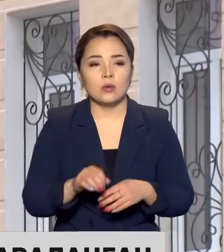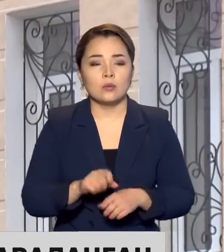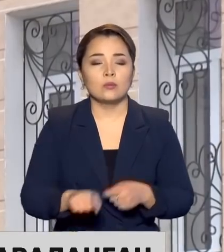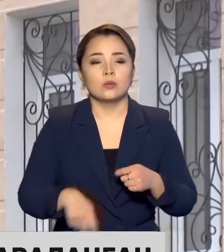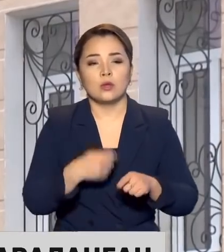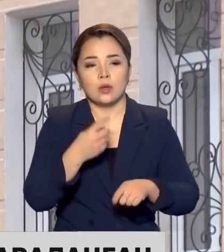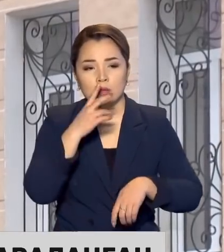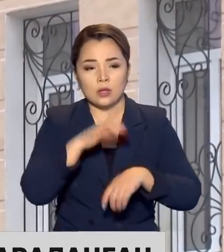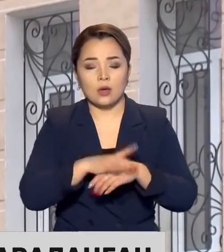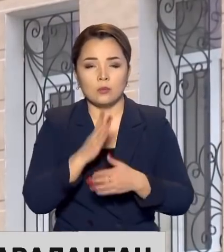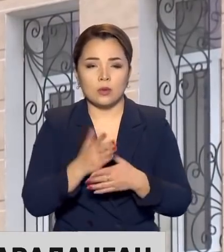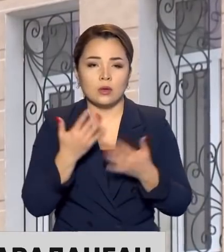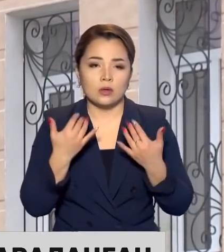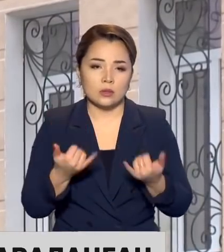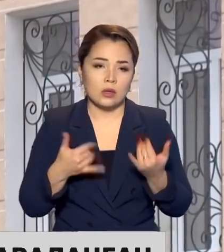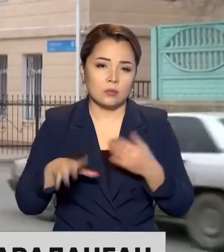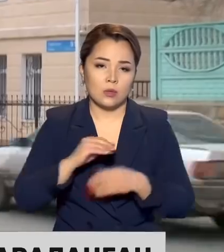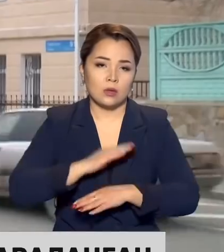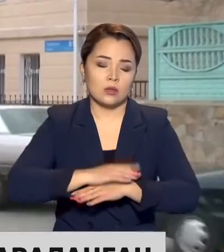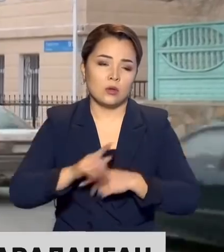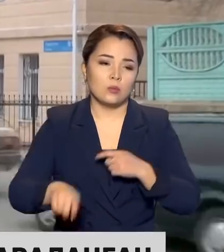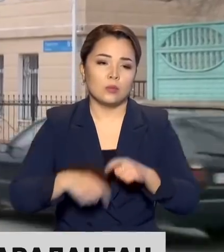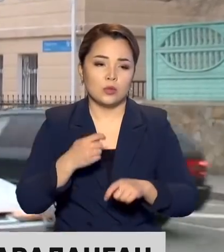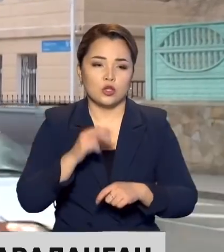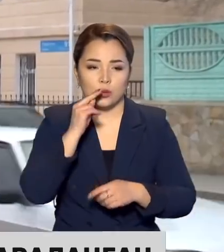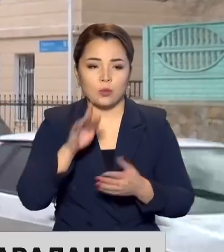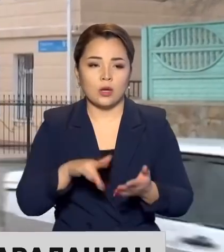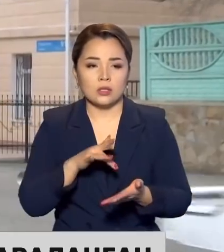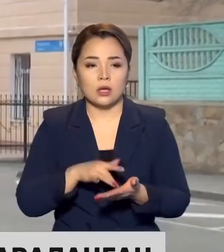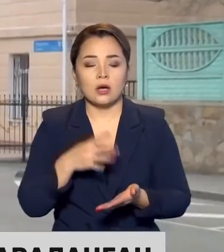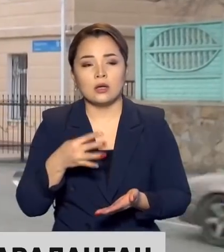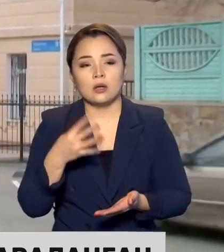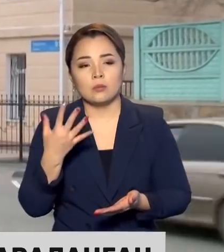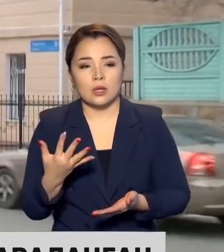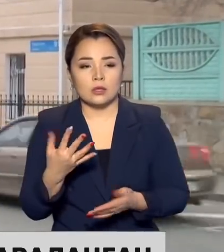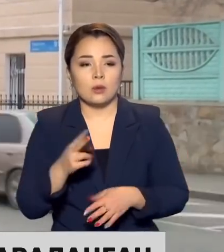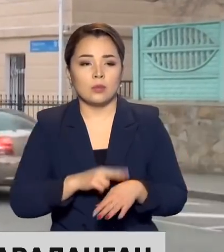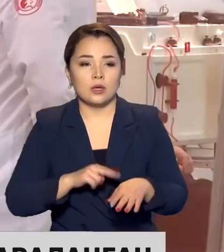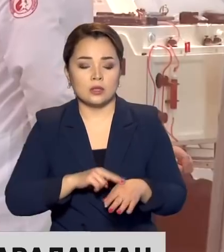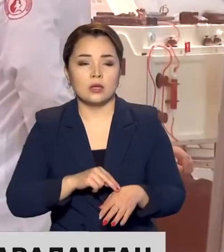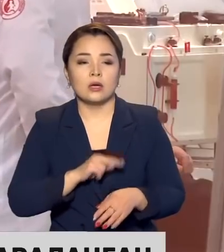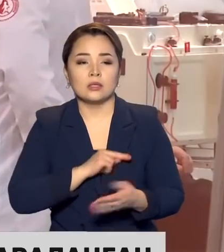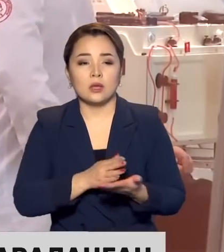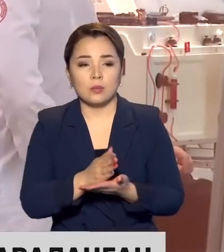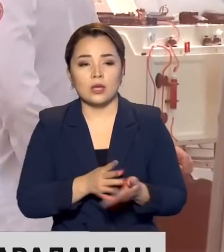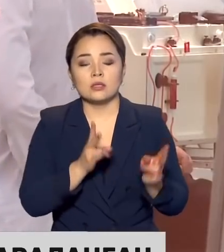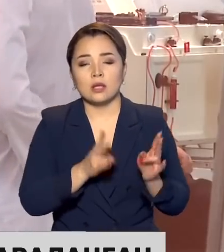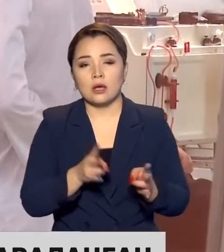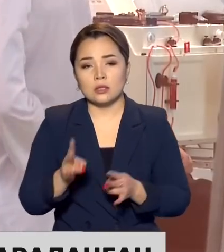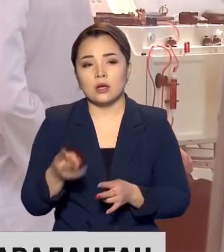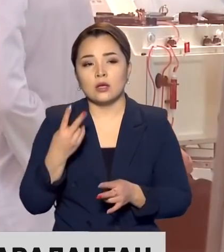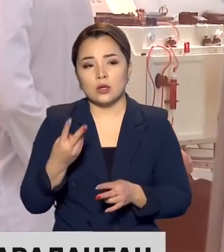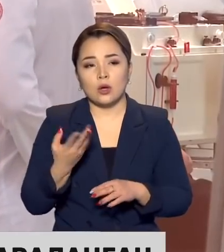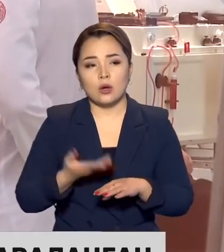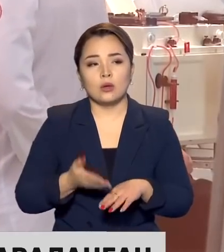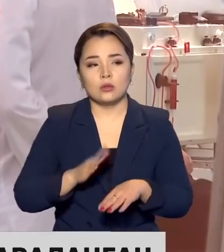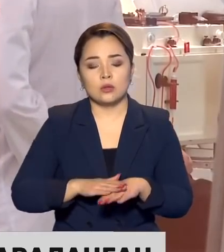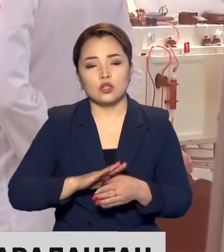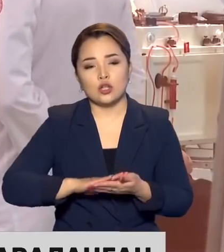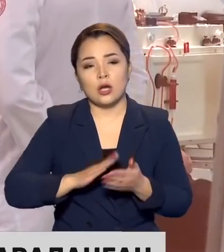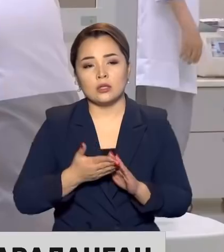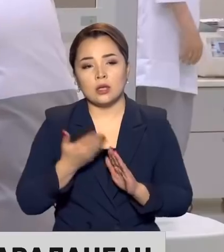Жалпы екі күнге созылған жаппай тәртіпсіздіктер кезінде Шымкентте 45 полиция қызметкері жарақат алған, оның екеуі әлі күнге ауыр